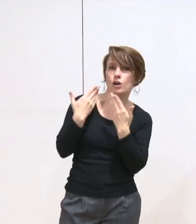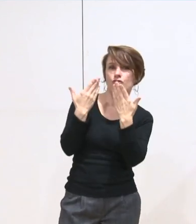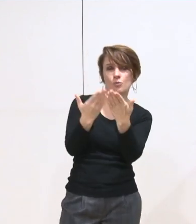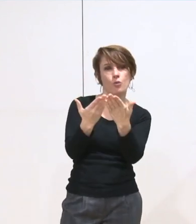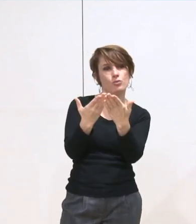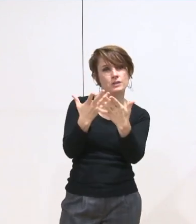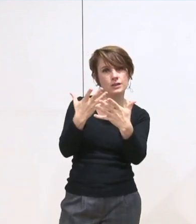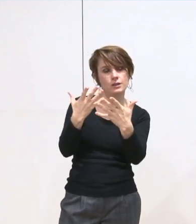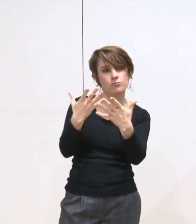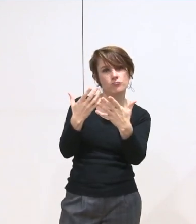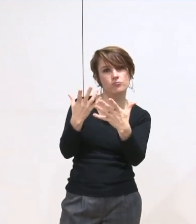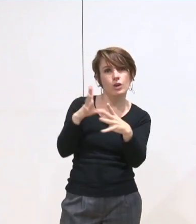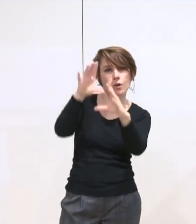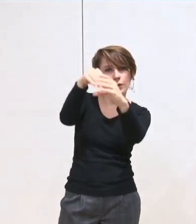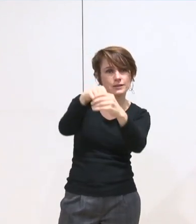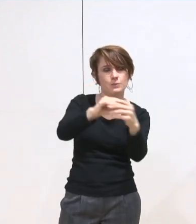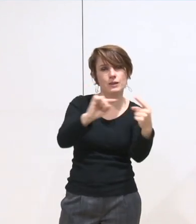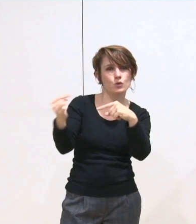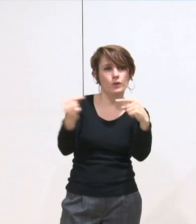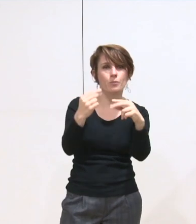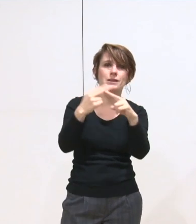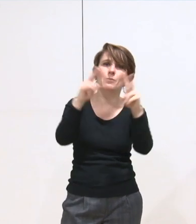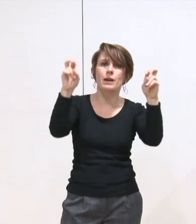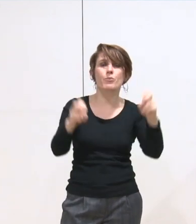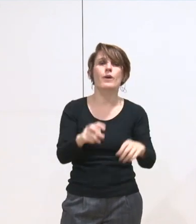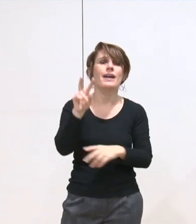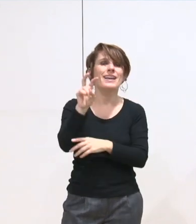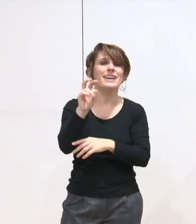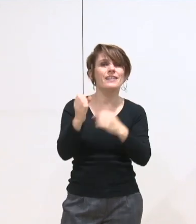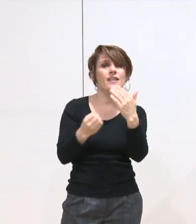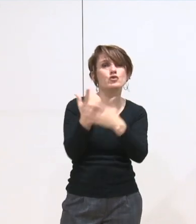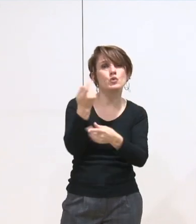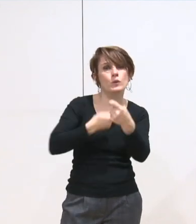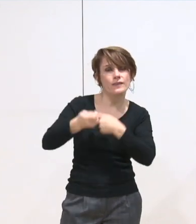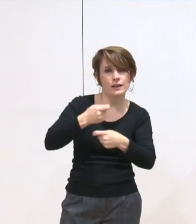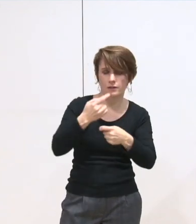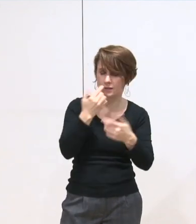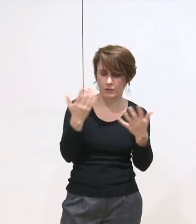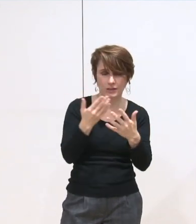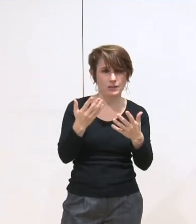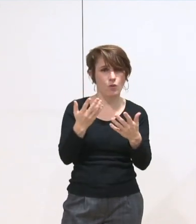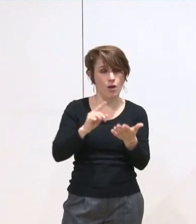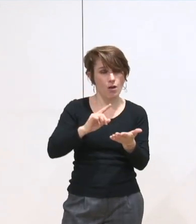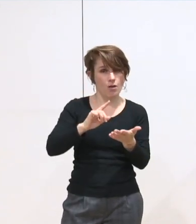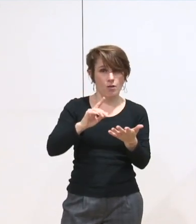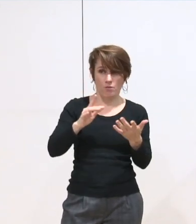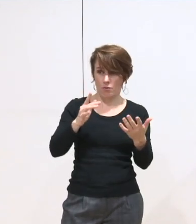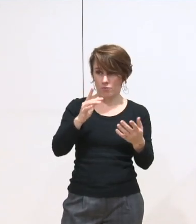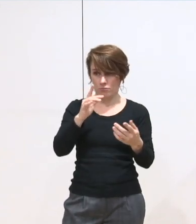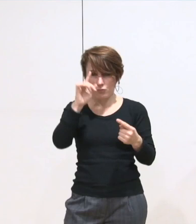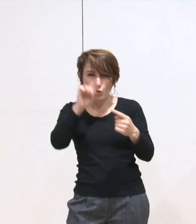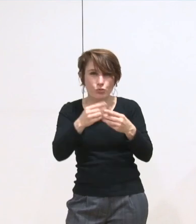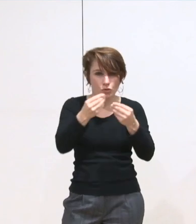appelé après coup le Green New Deal, à la fois un fonds stratégique au niveau national pour redonner de la perspective aux